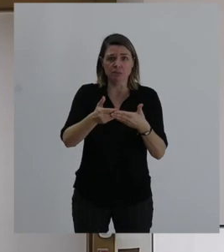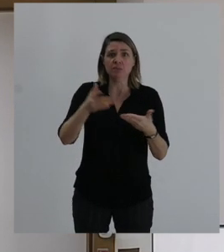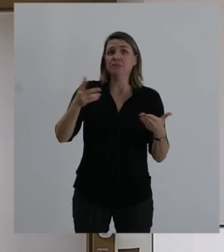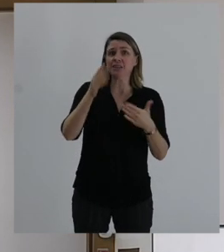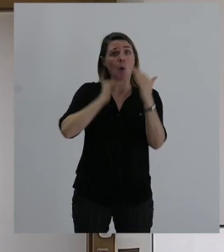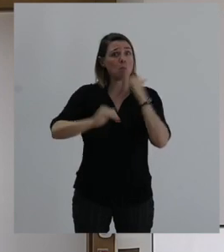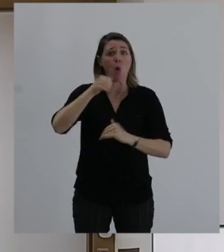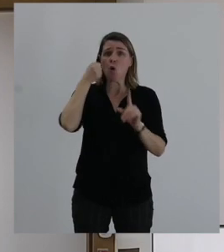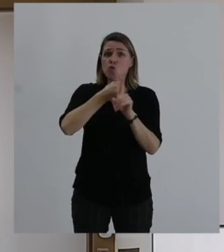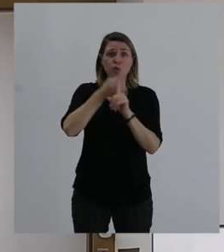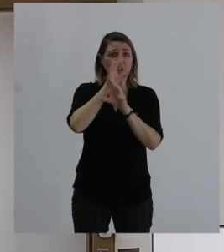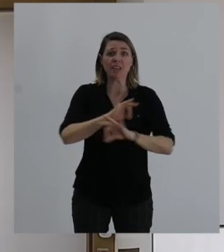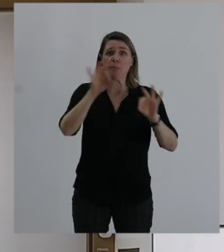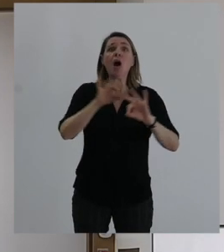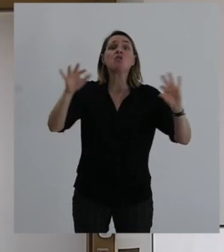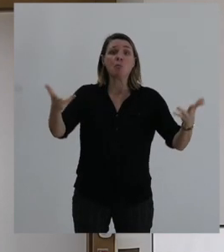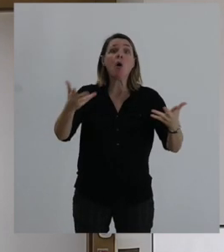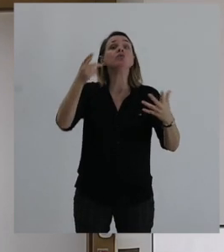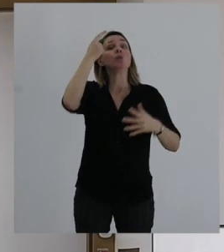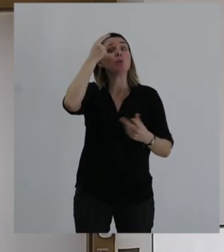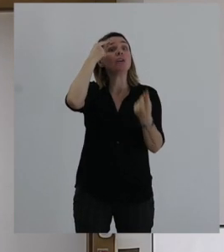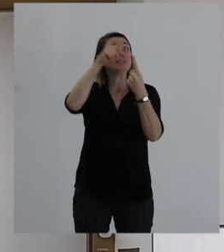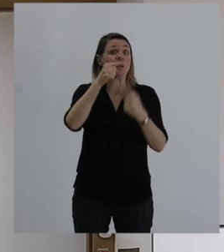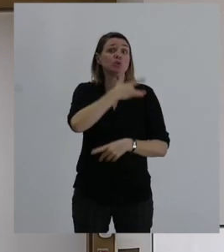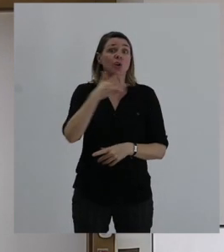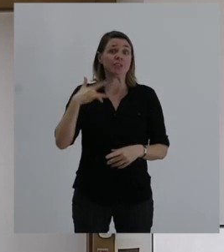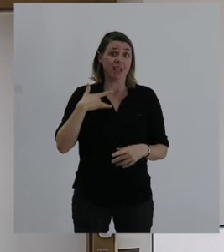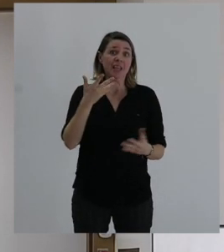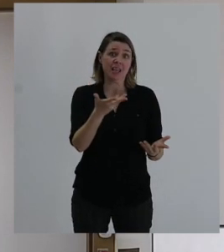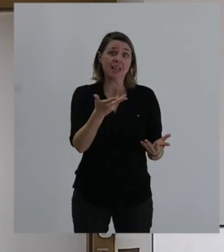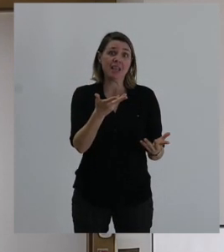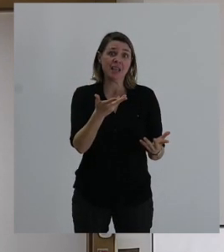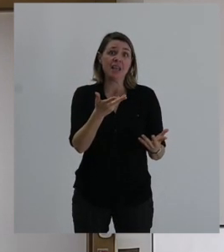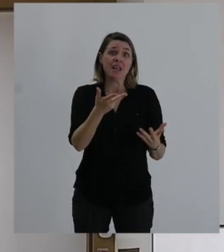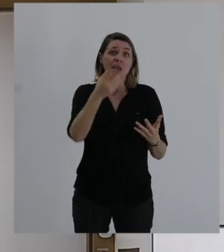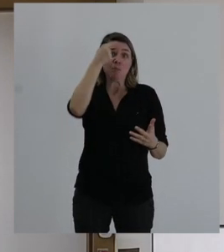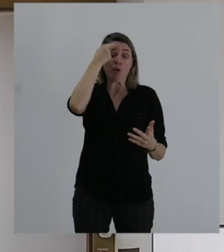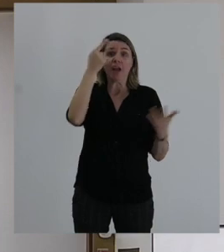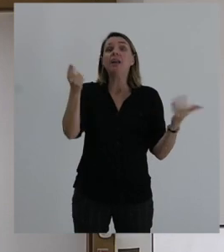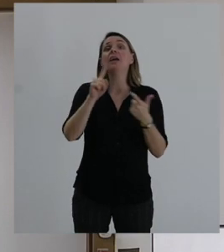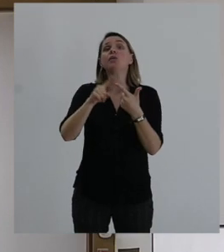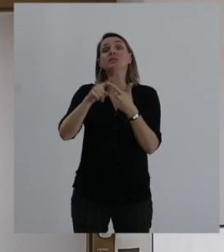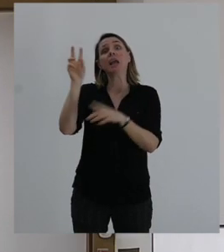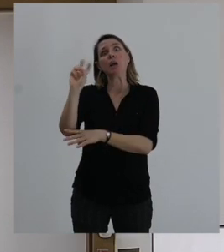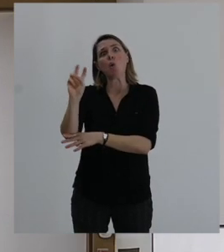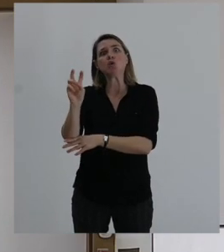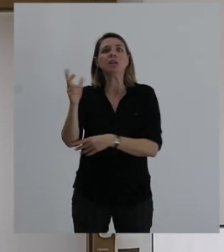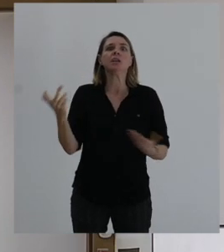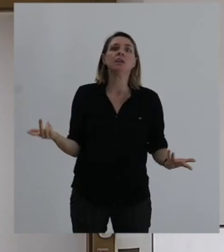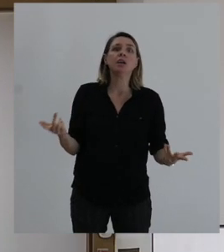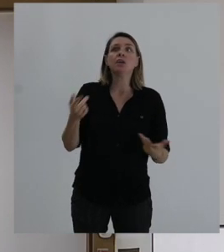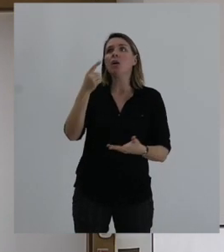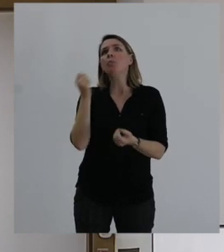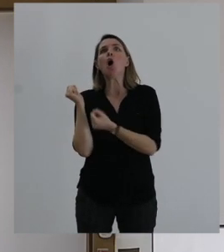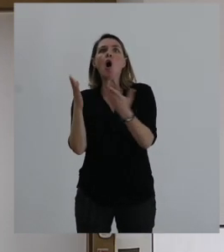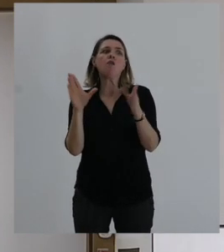lutte, on ne pourra pas lutter contre ça. Donc qu'est-ce que vous allez faire sur la santé mentale ? Je fais bref parce que je vois les signes. Et ma deuxième question, c'est sur l'écologie. Je fais très rapide. On a